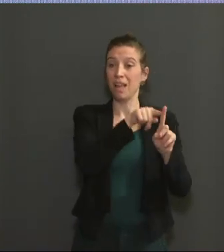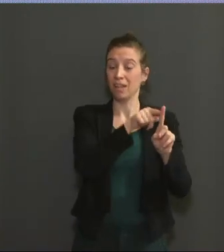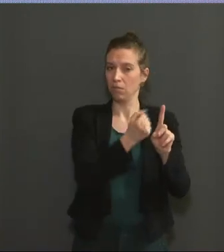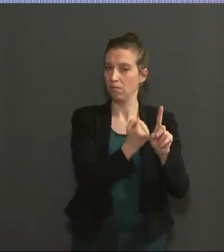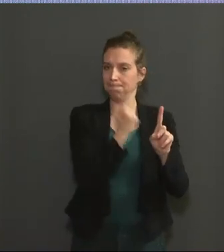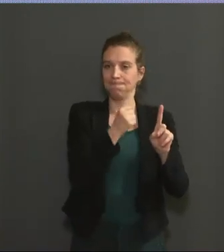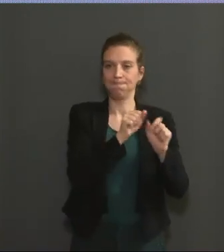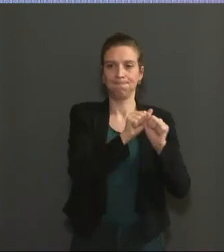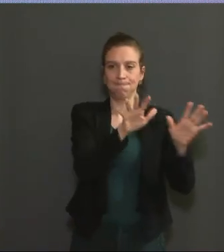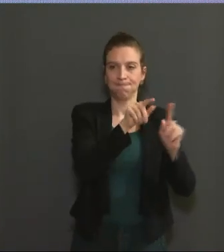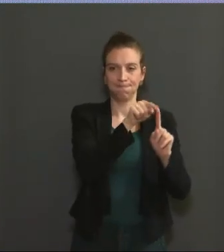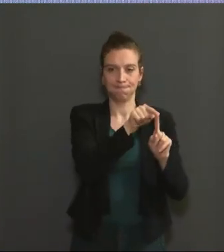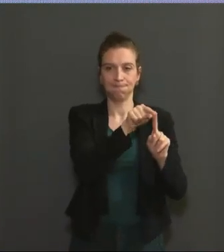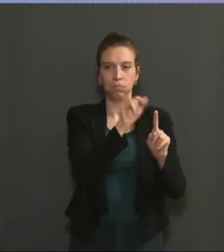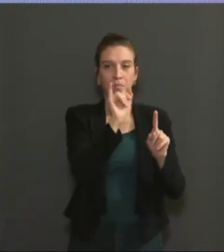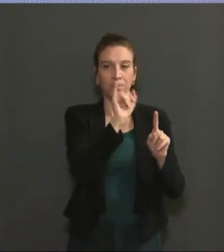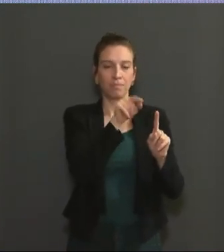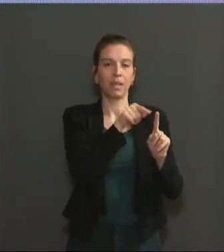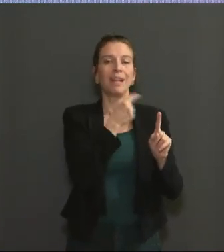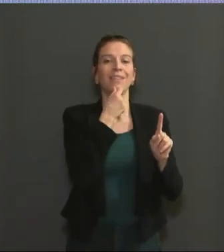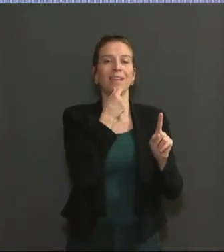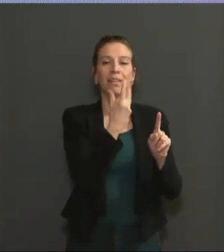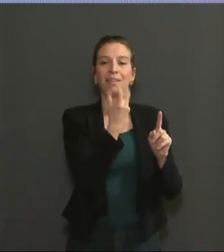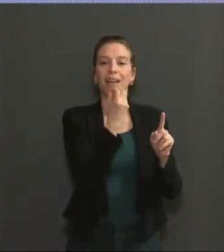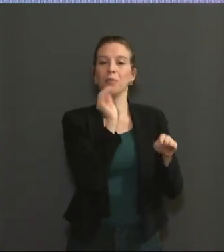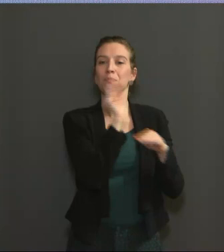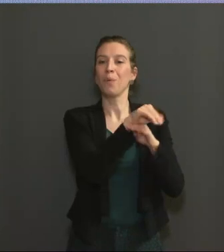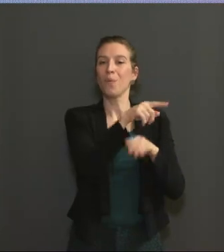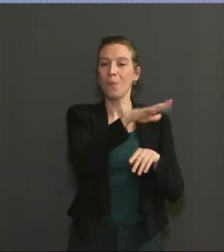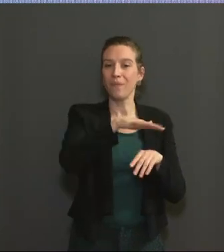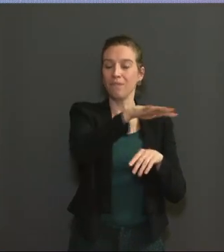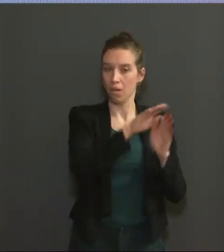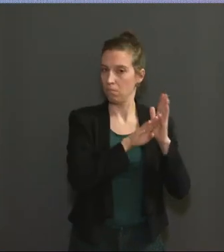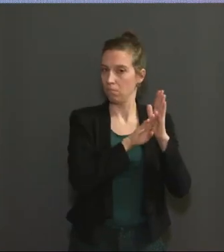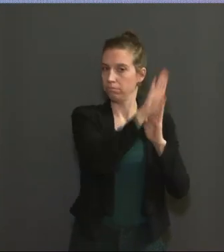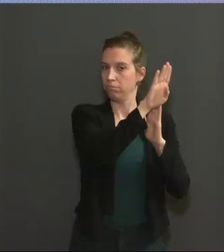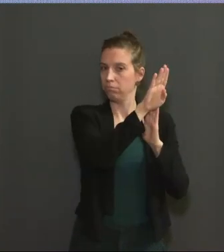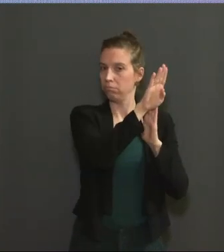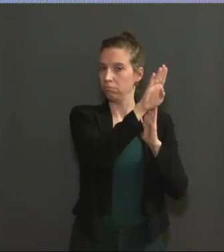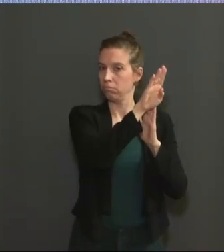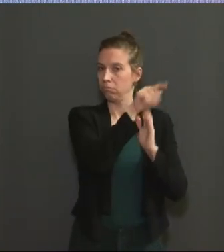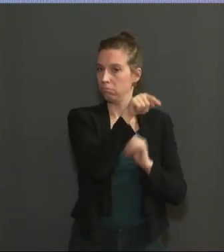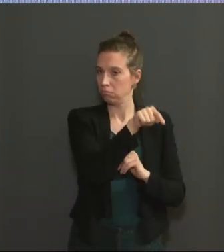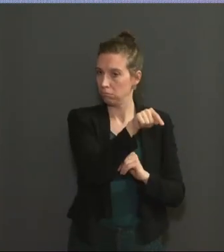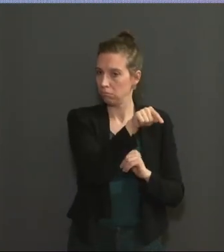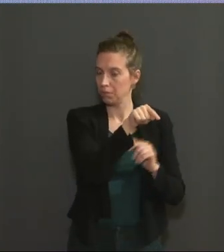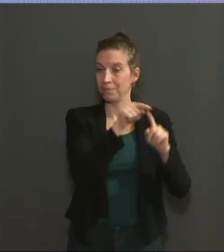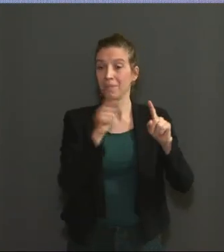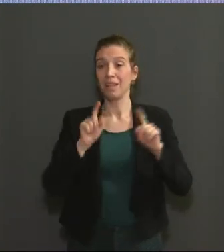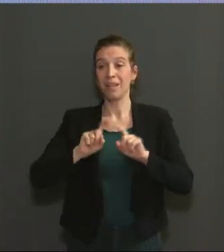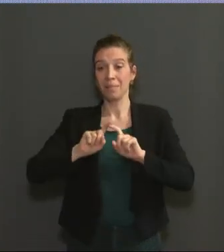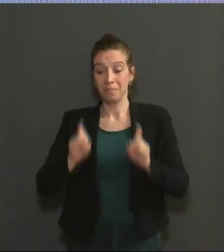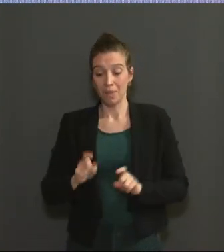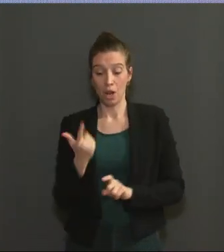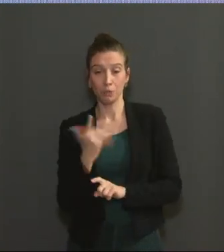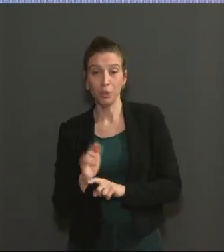besmettingen bij 80 plusers en in de provincies luxenburg en Antwerpen